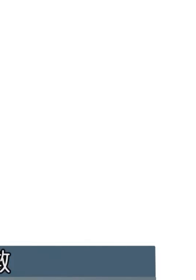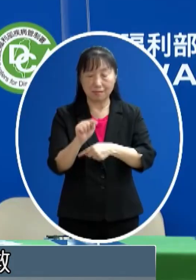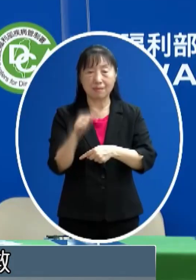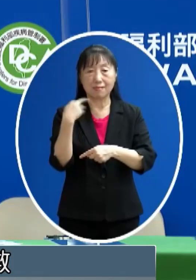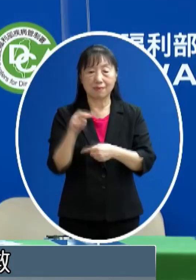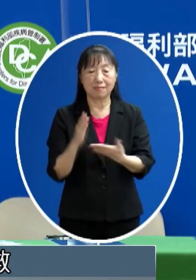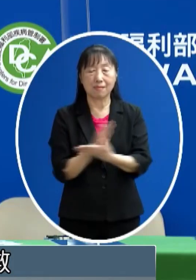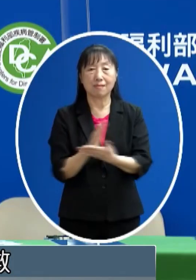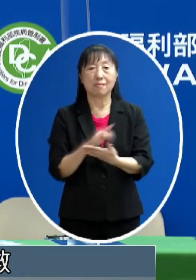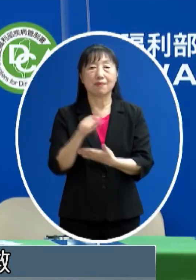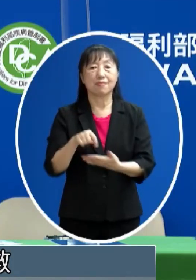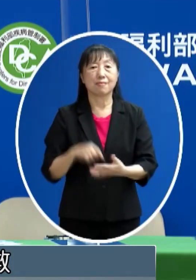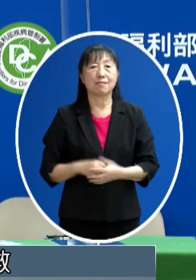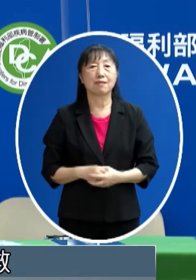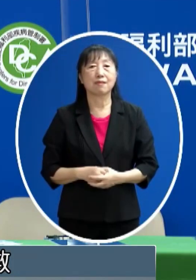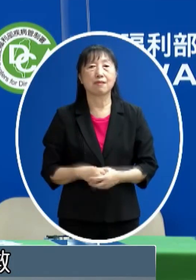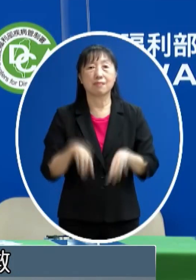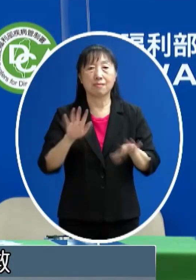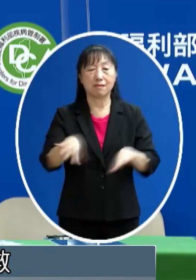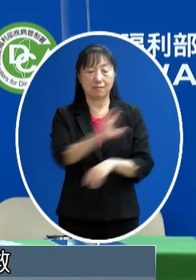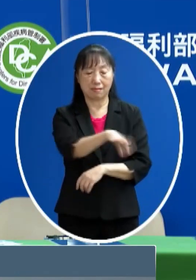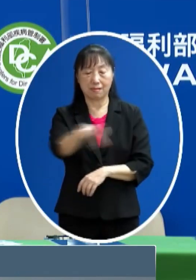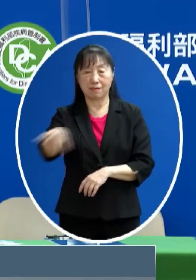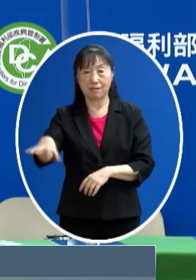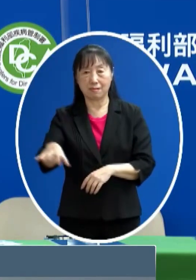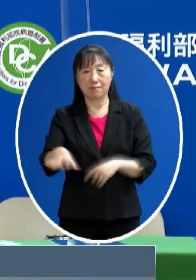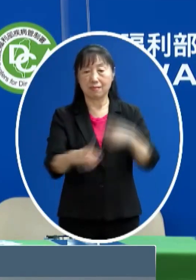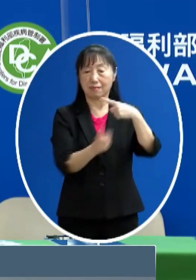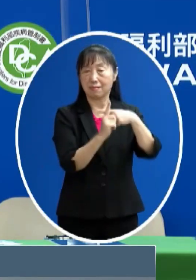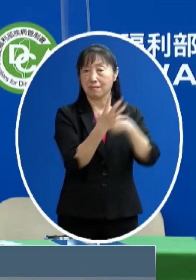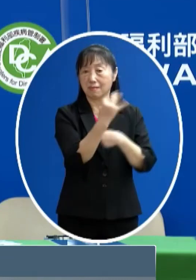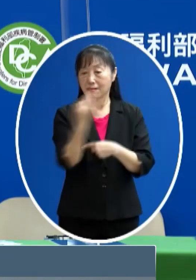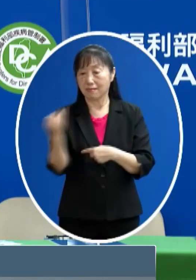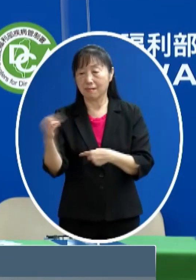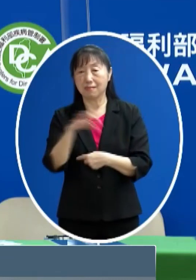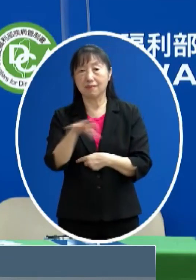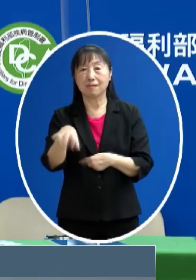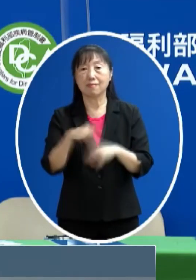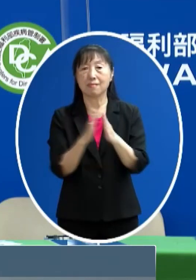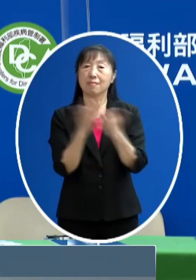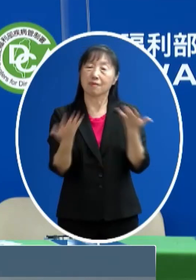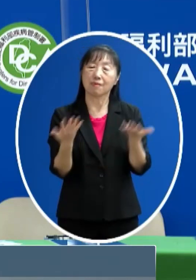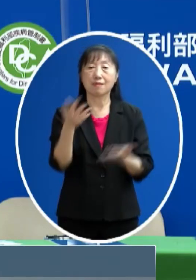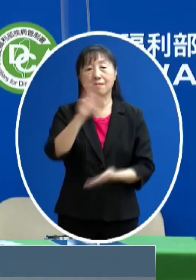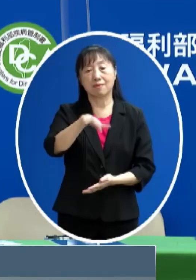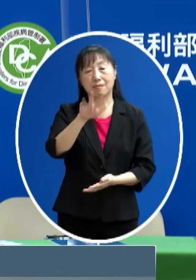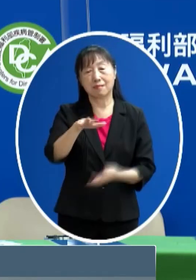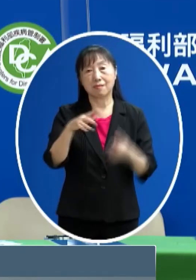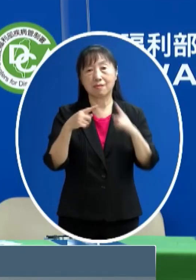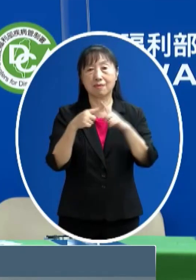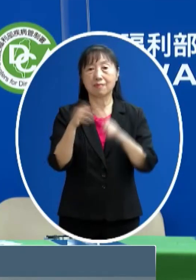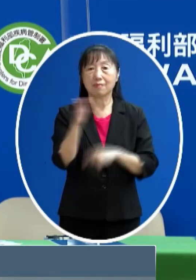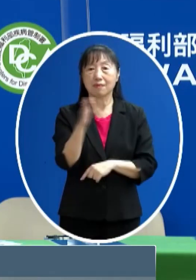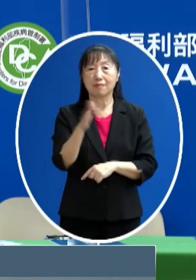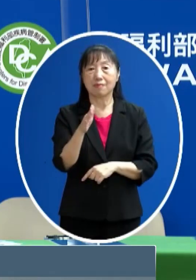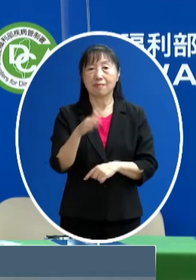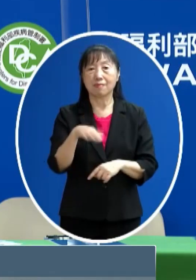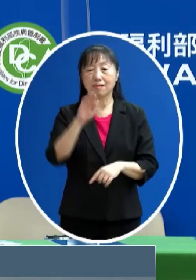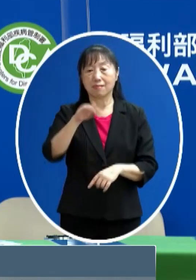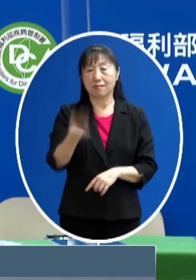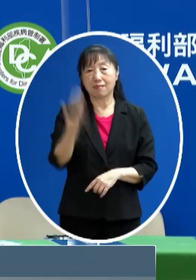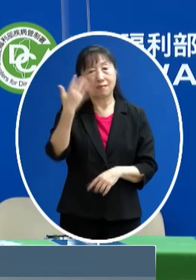56339例。那今天的这个各县市的病例数是都在8000多例以下，没有超过